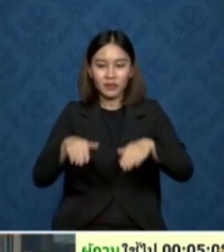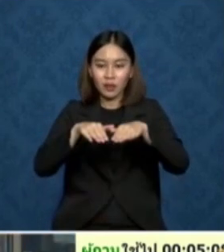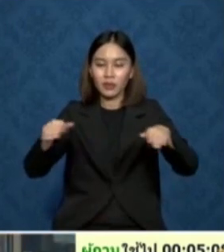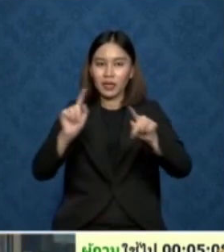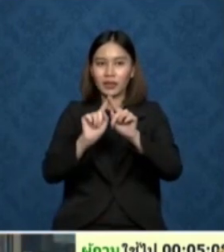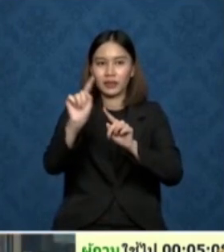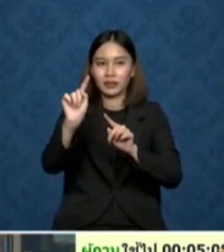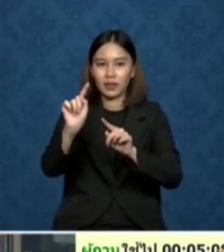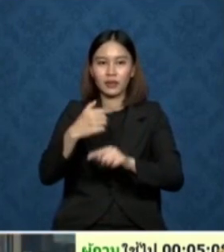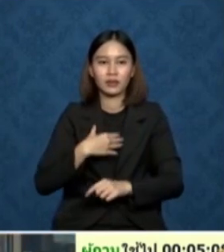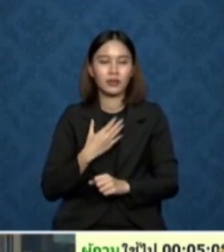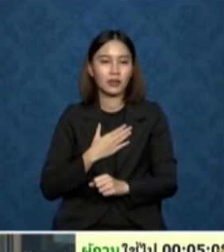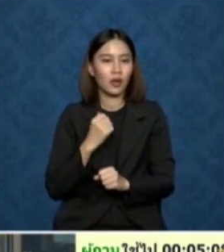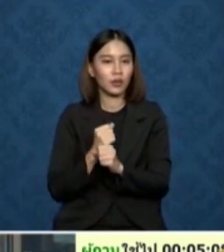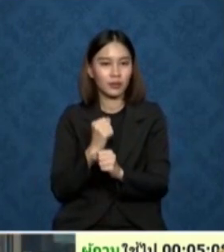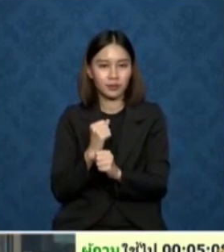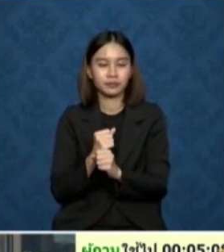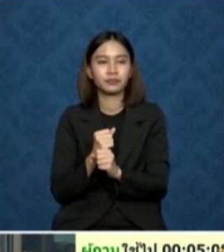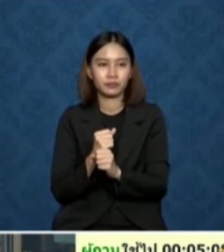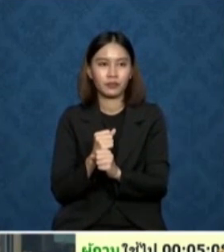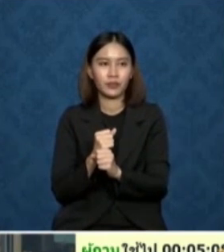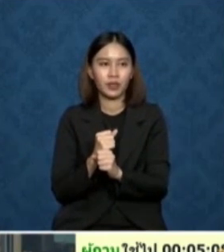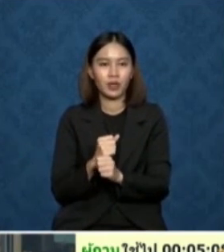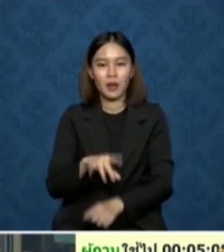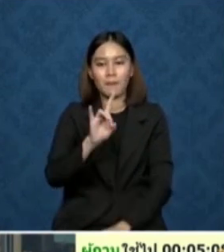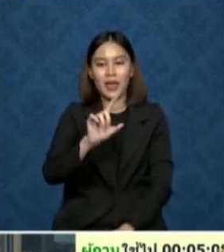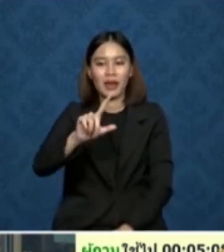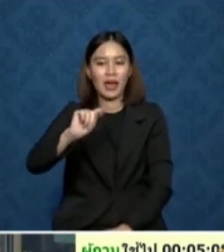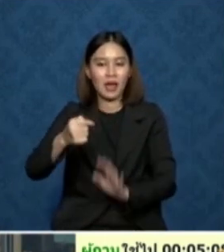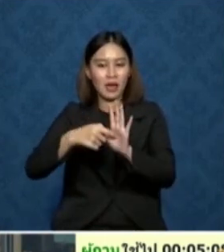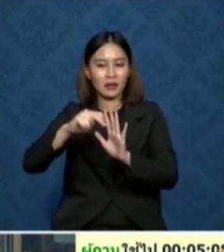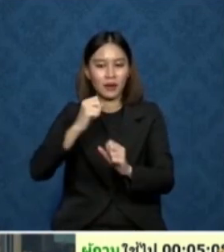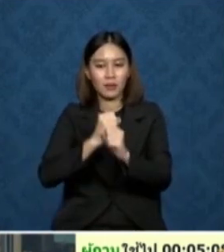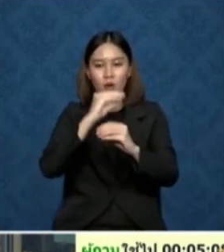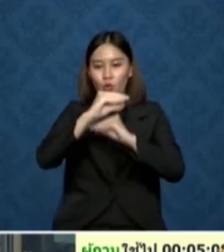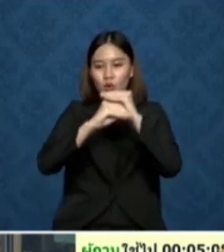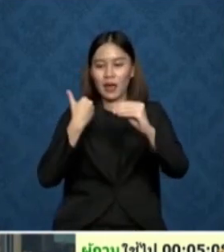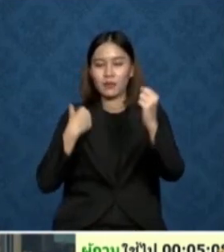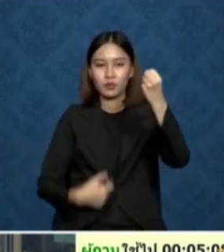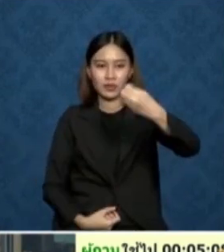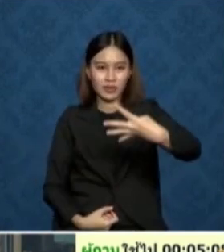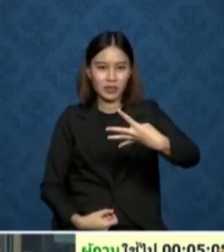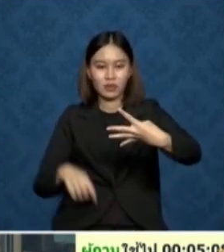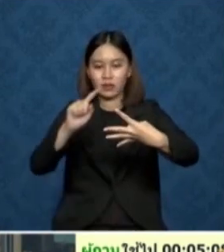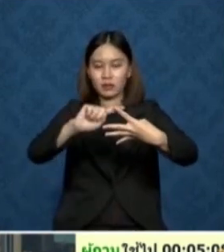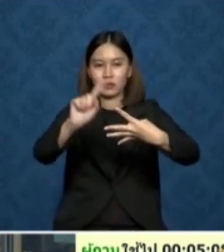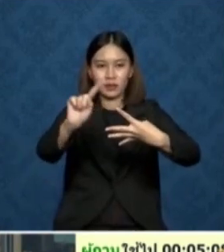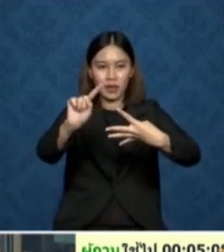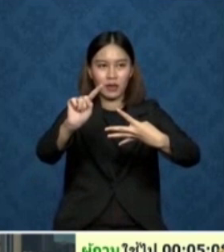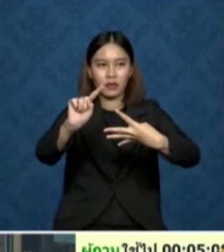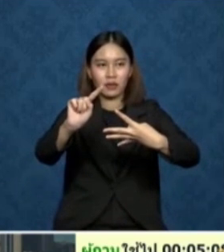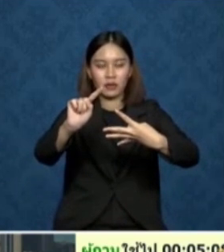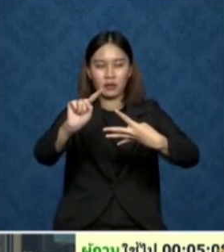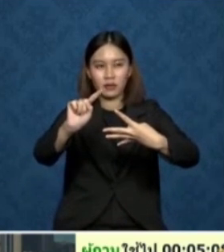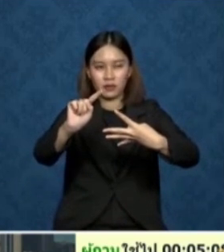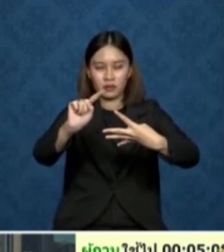มาสตการได้ bug ถ้ utilized eight Jahaiเราทำโครงการ 4 โครงการโครงการแรกคื